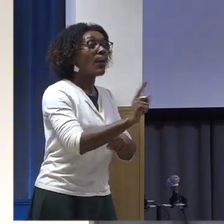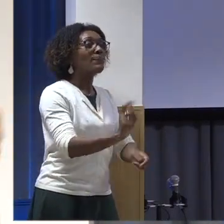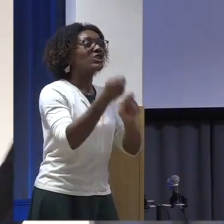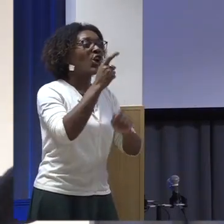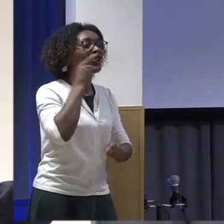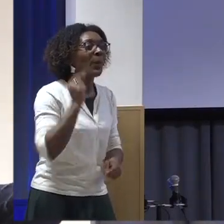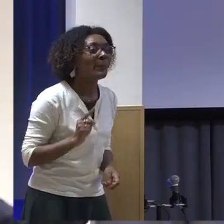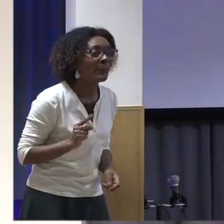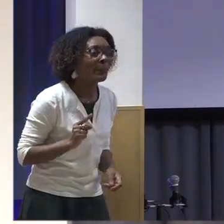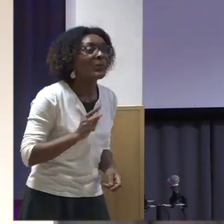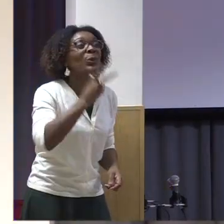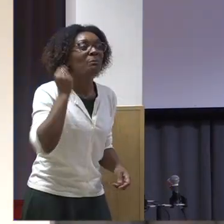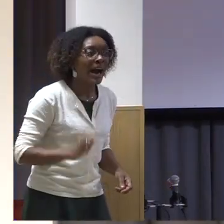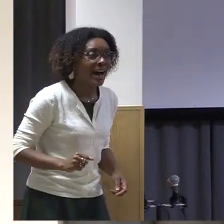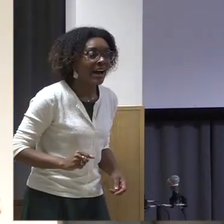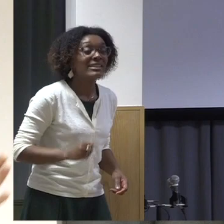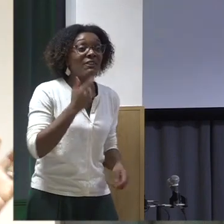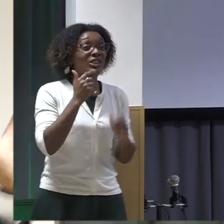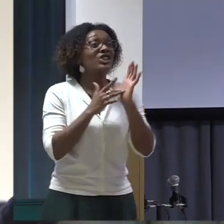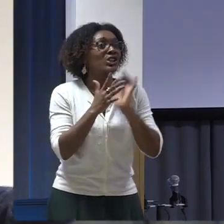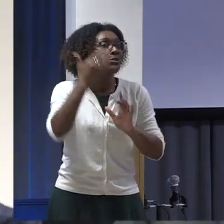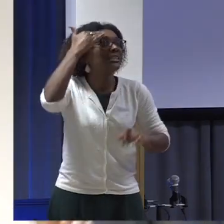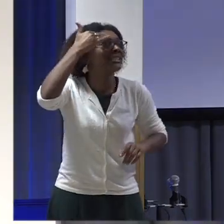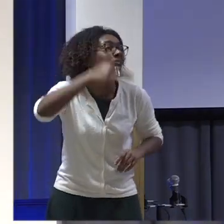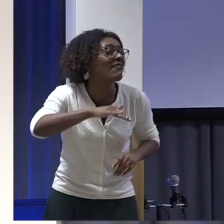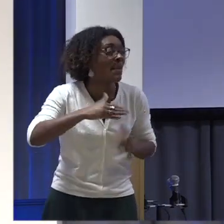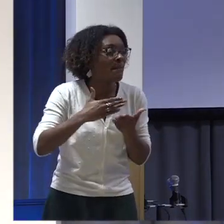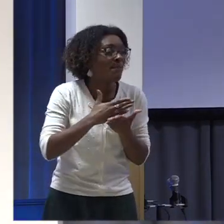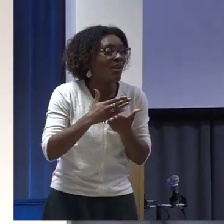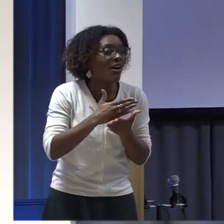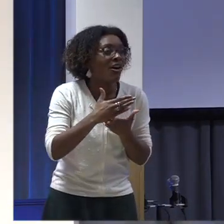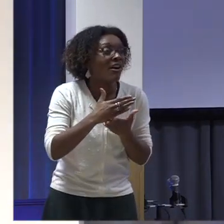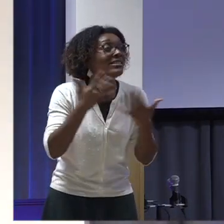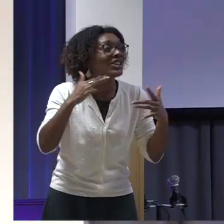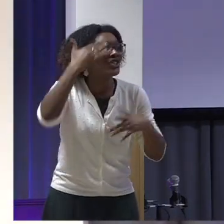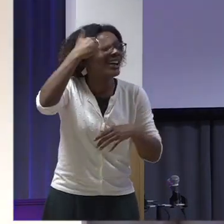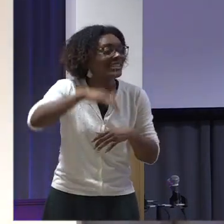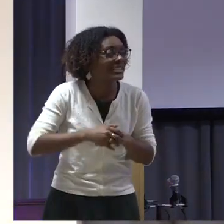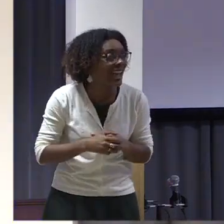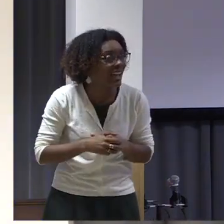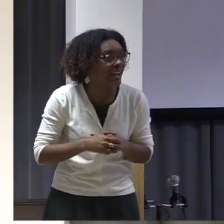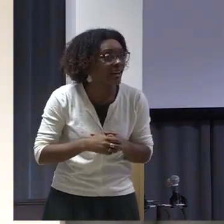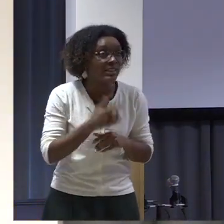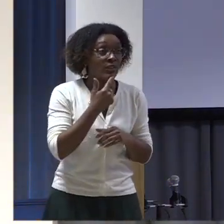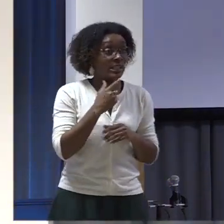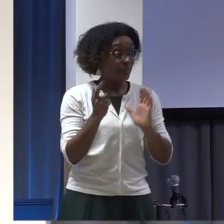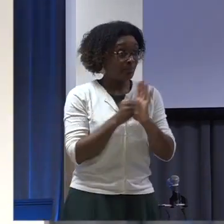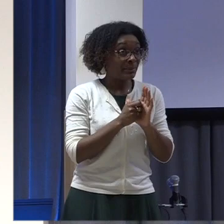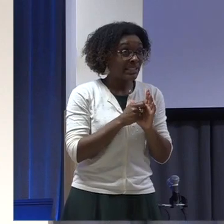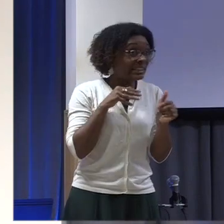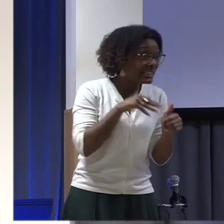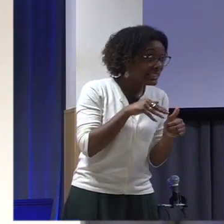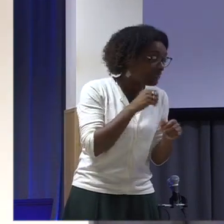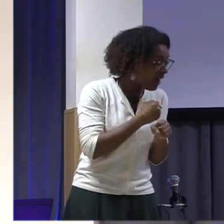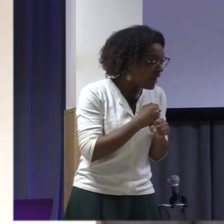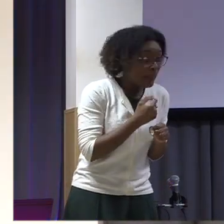avait le plan c'est le seigneur qui savait ce qu'il allait faire et donc quand chacun d'entre eux se lever pour aller ça a été aussi